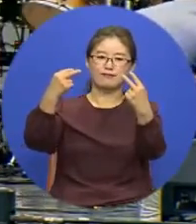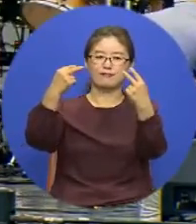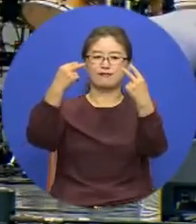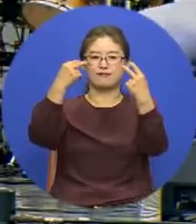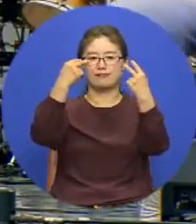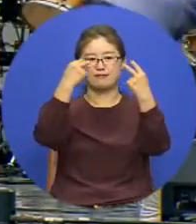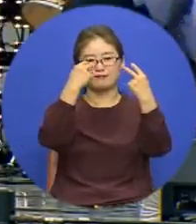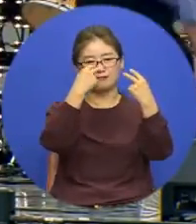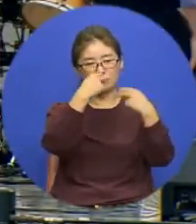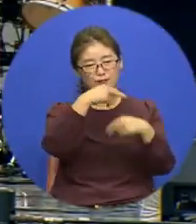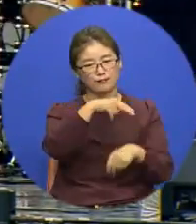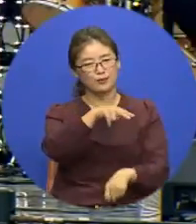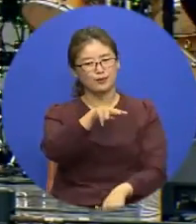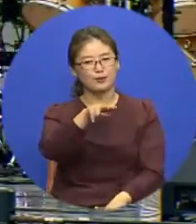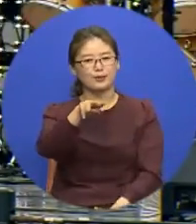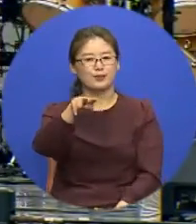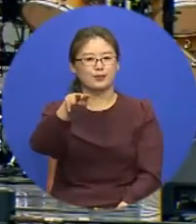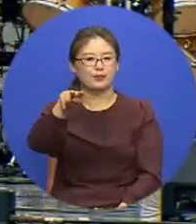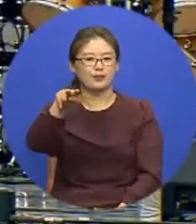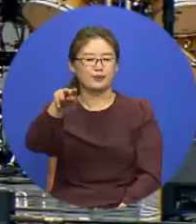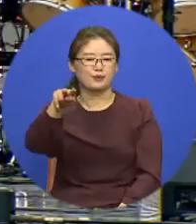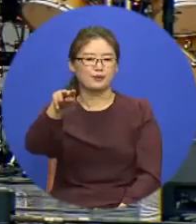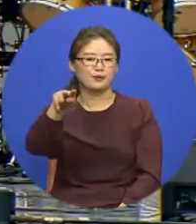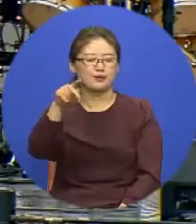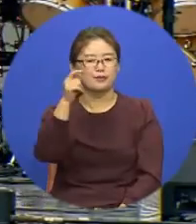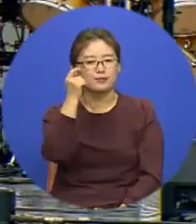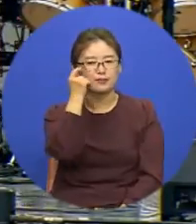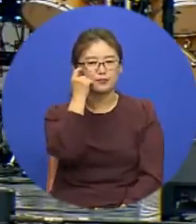바라보다 돌아서야 하는데